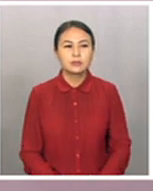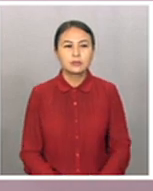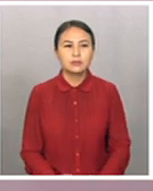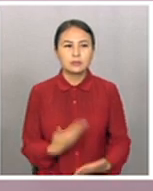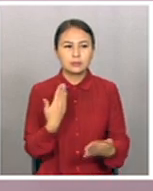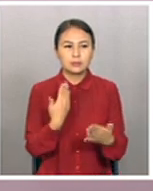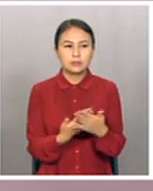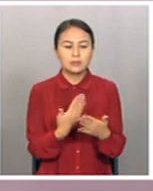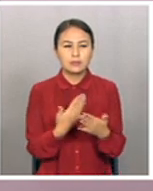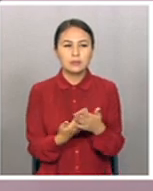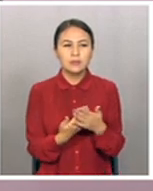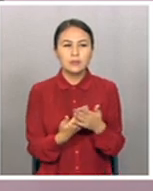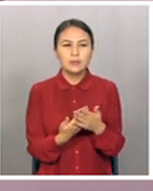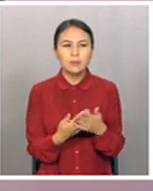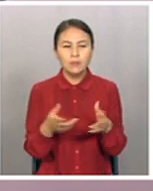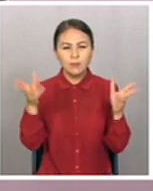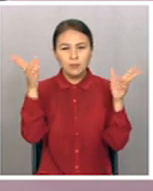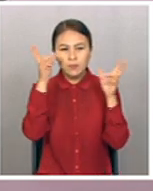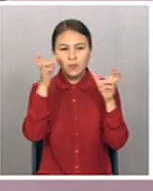Мысалы, қоян.